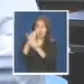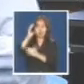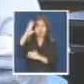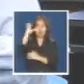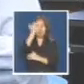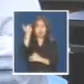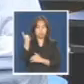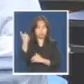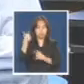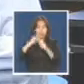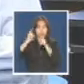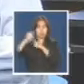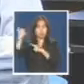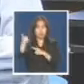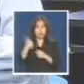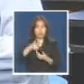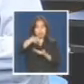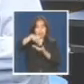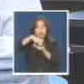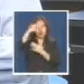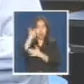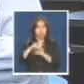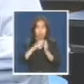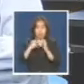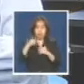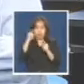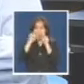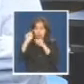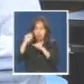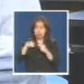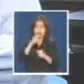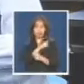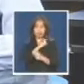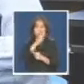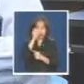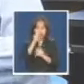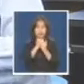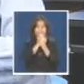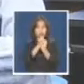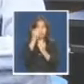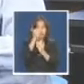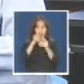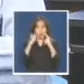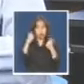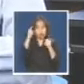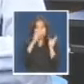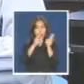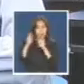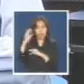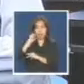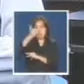ะครับหลายตัวอย่างที่ผมเรียนแล้วนะครับตัวไหนที่เราดูแลได้เราก็จะพยายามดูแลครับว่าแนวทางที่ดีที่สุดในการที่